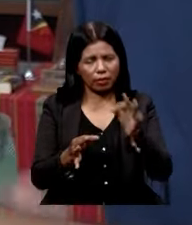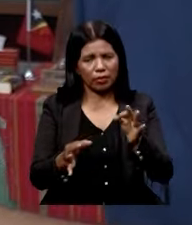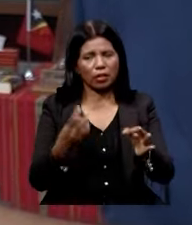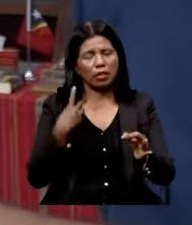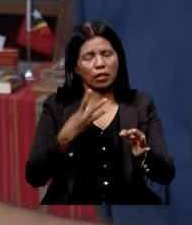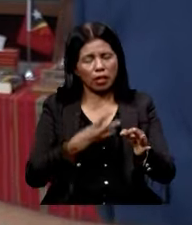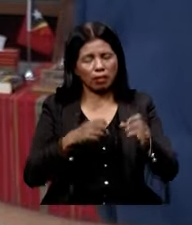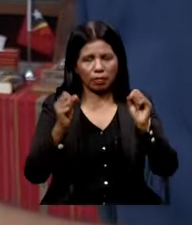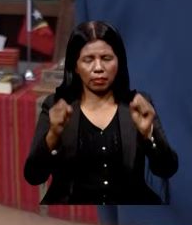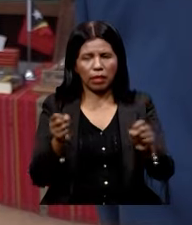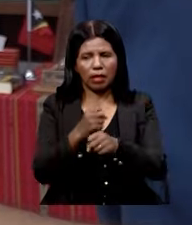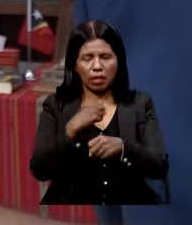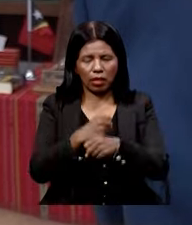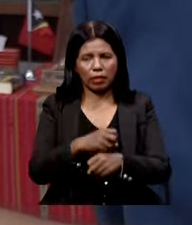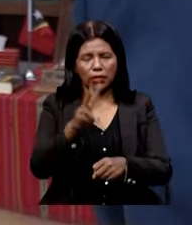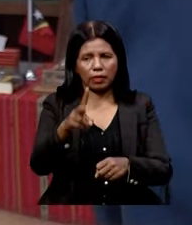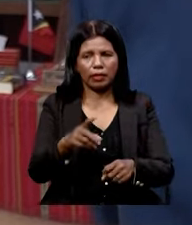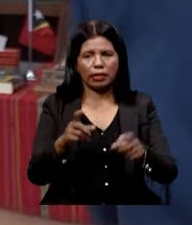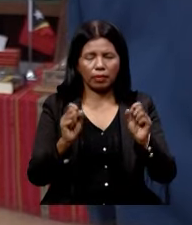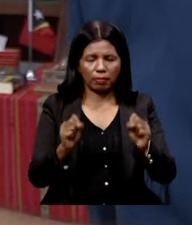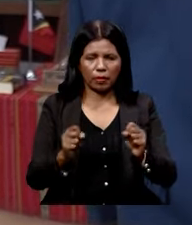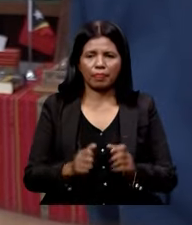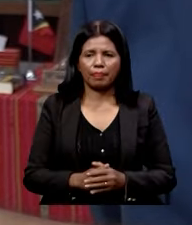tanda kutip duplikasi. Ya di sini supaya